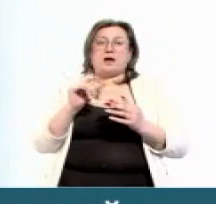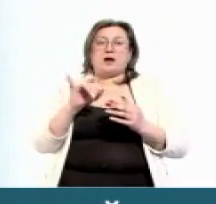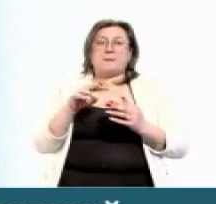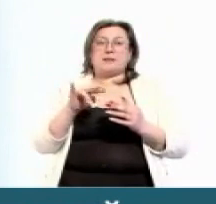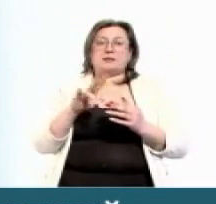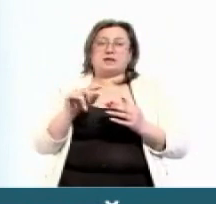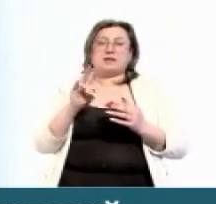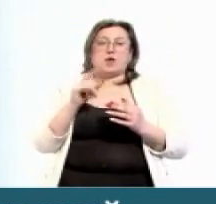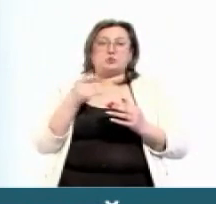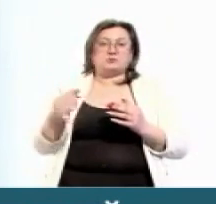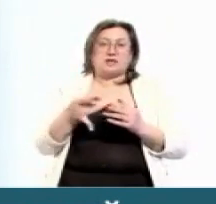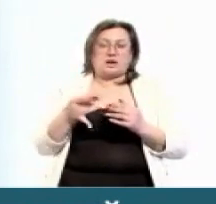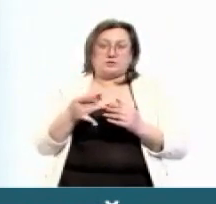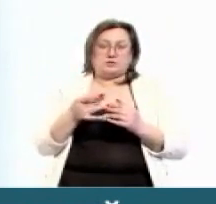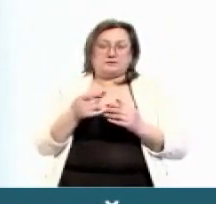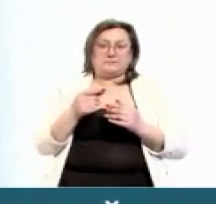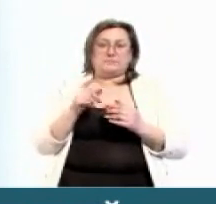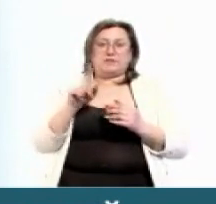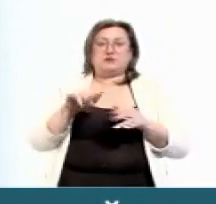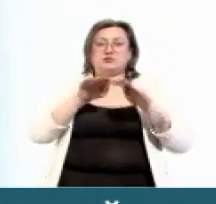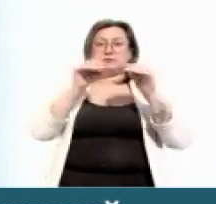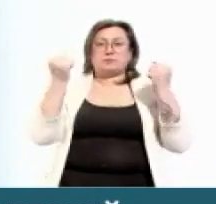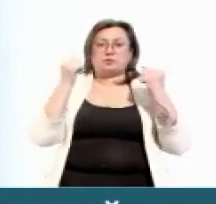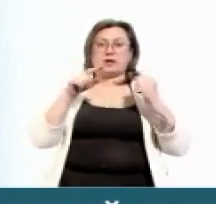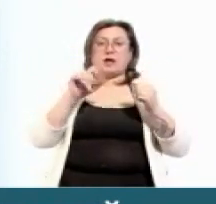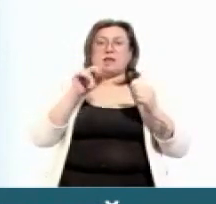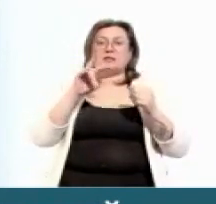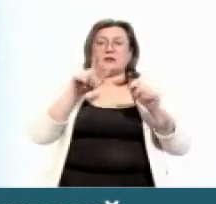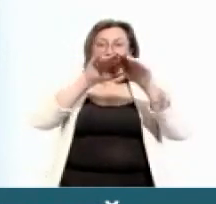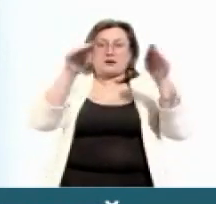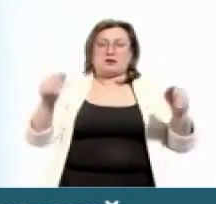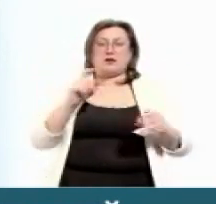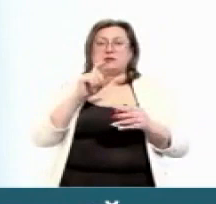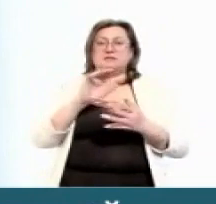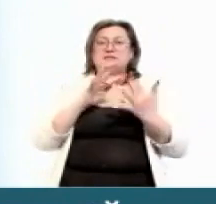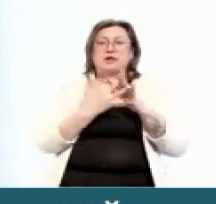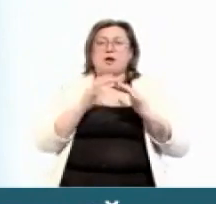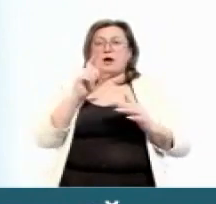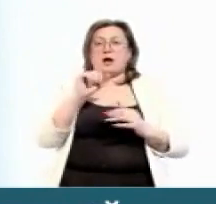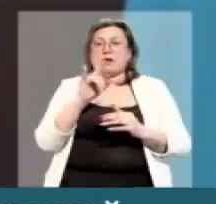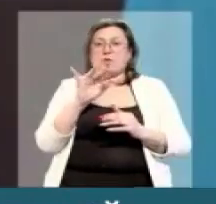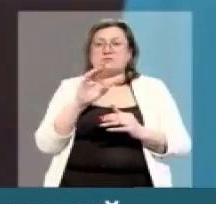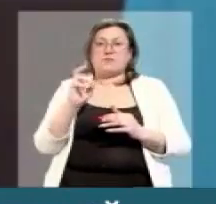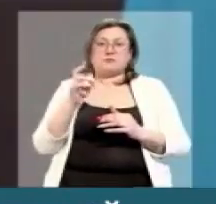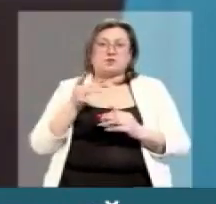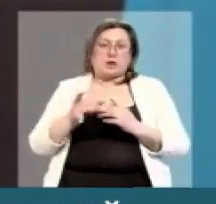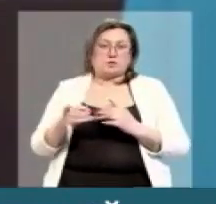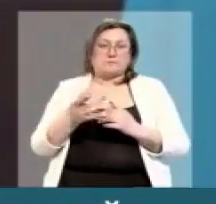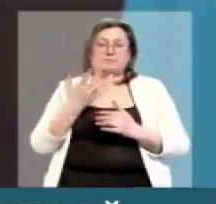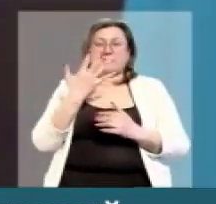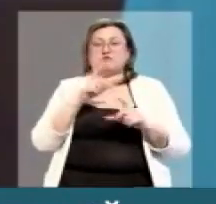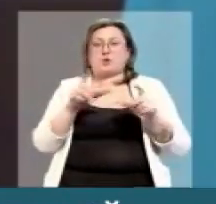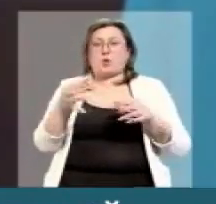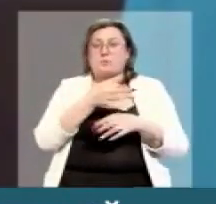Карамиды Наурзумского района, а также крытого спортзала ангарного типа в селе Харьковское Миндогоринского района. В 5